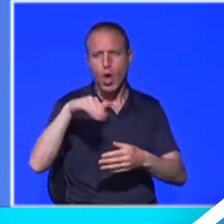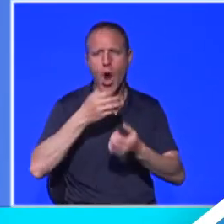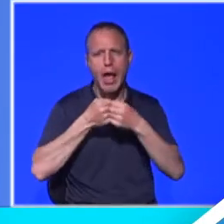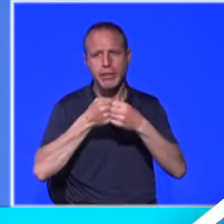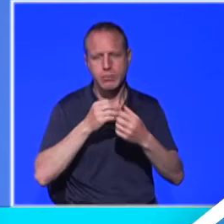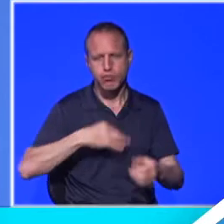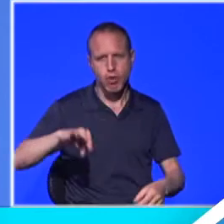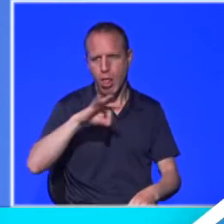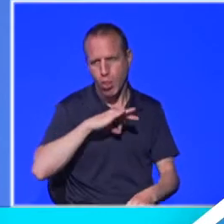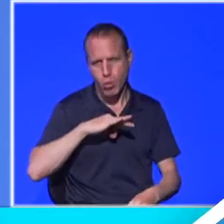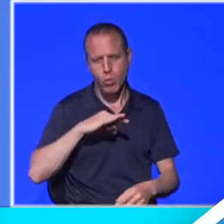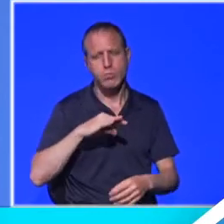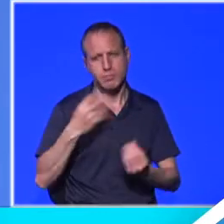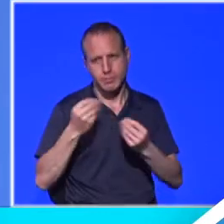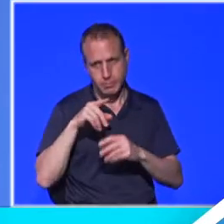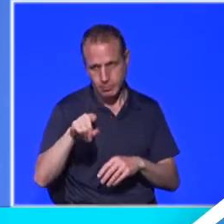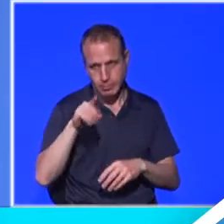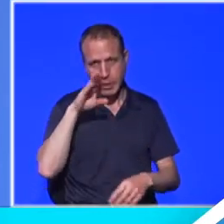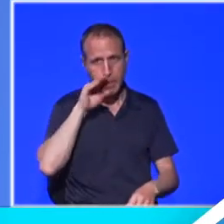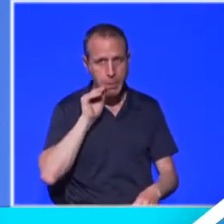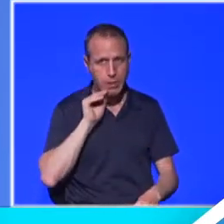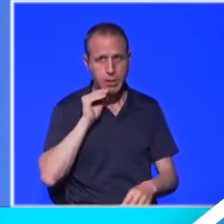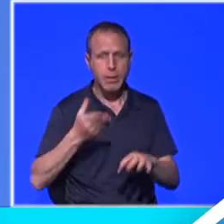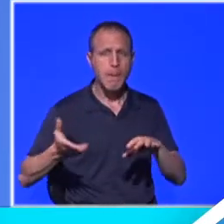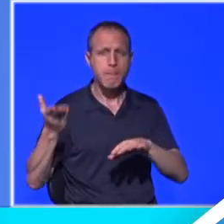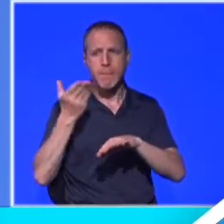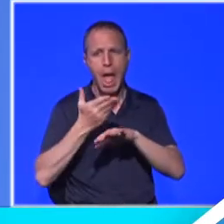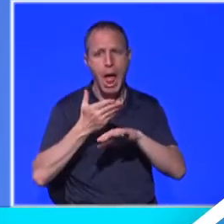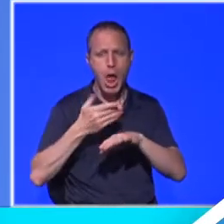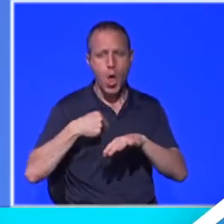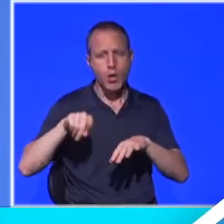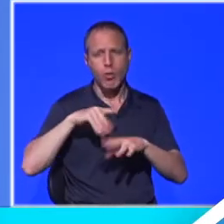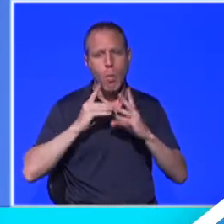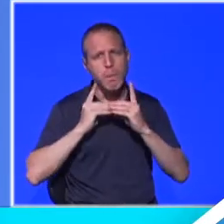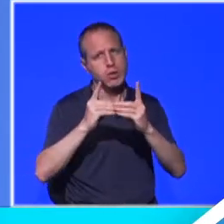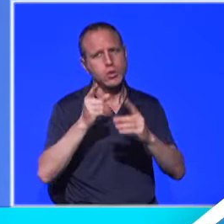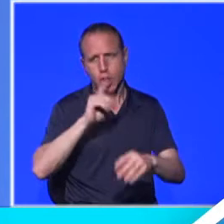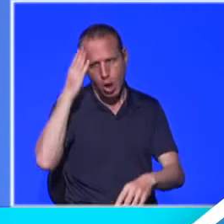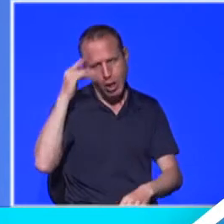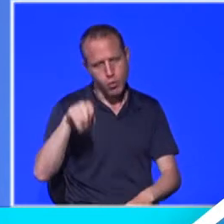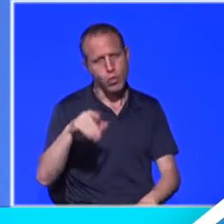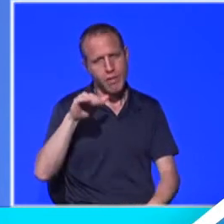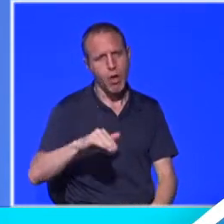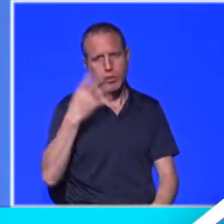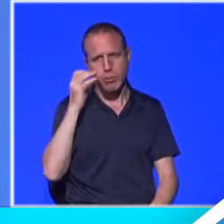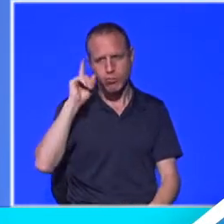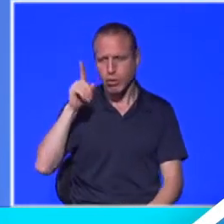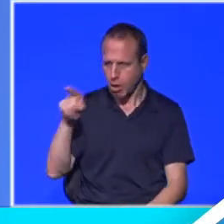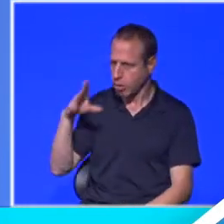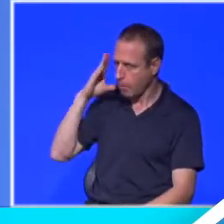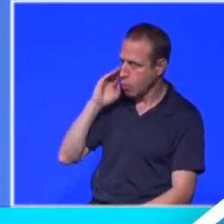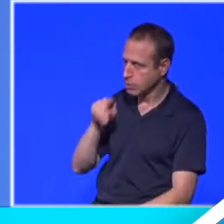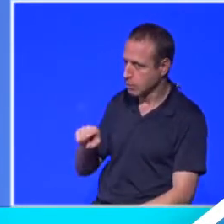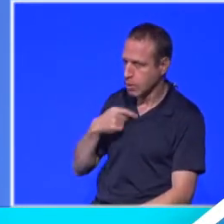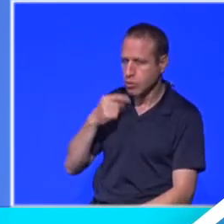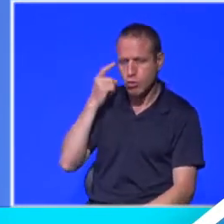שלנו. אז מהבחינה הזאת, ביידן מעלה אותנו על מסלול שלא הכרנו אותו, לפחות 40 שנה. ואתה מרוצה מזה? אני חושב